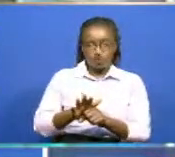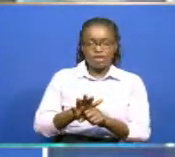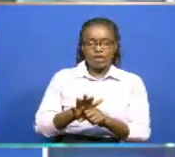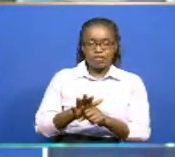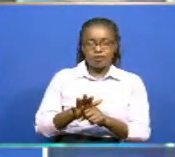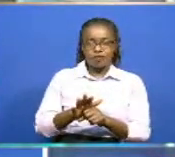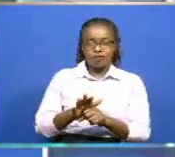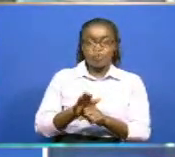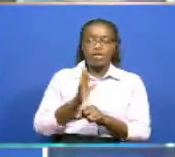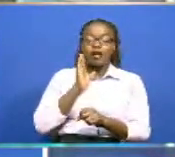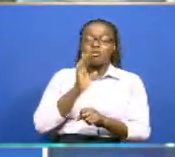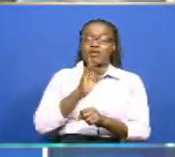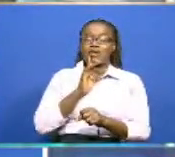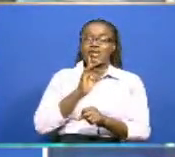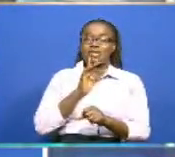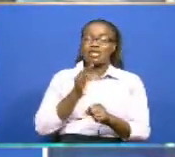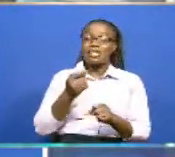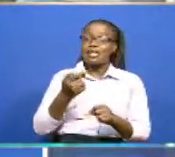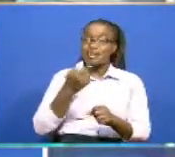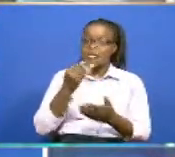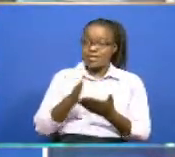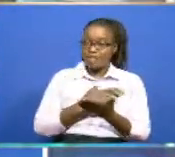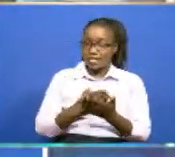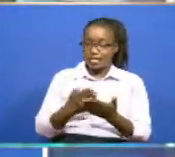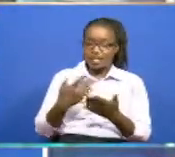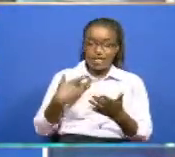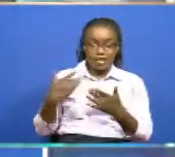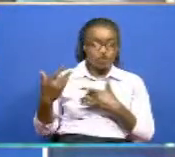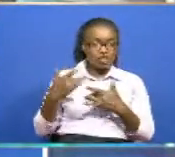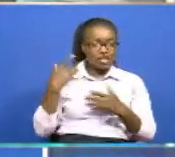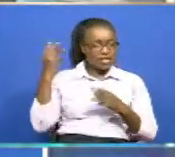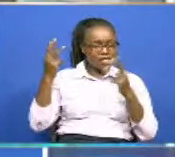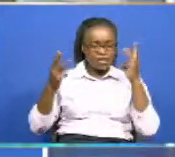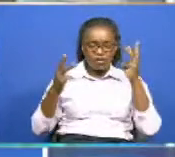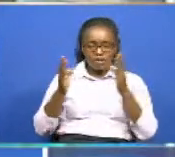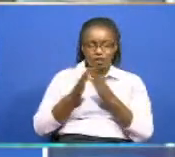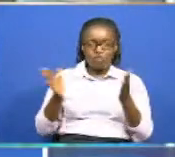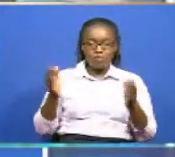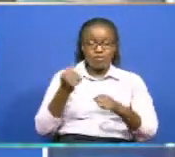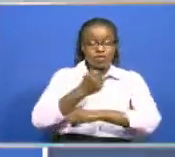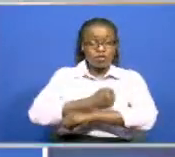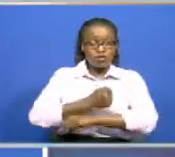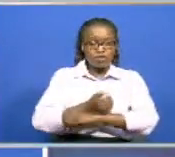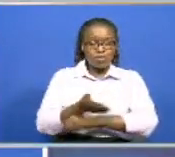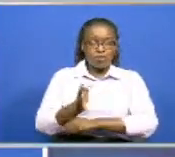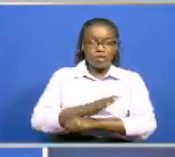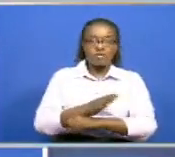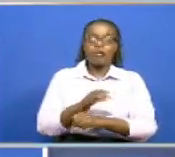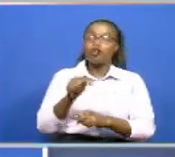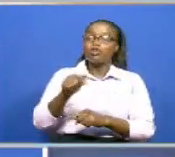hao walielezea wasiwasi wao kuhusu walimu wa shule za umma wakirejea kazini leo.